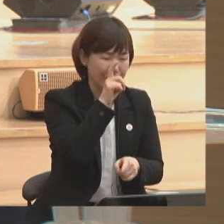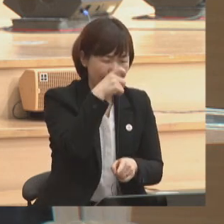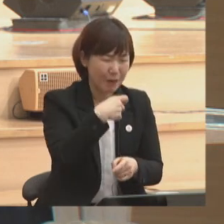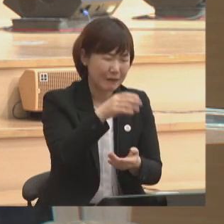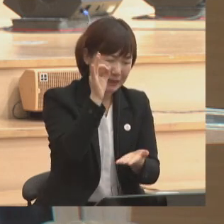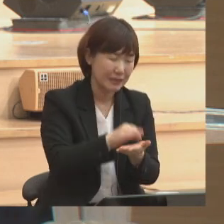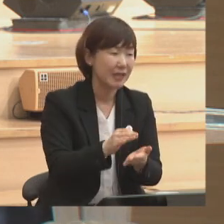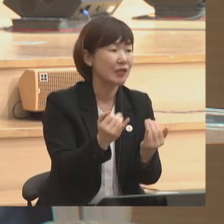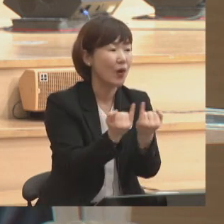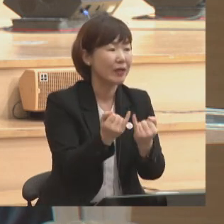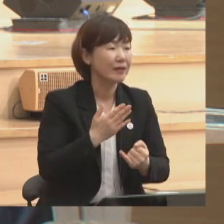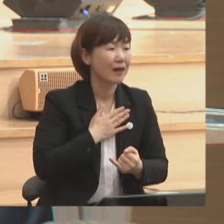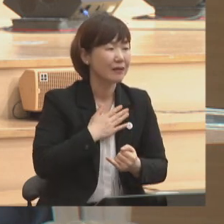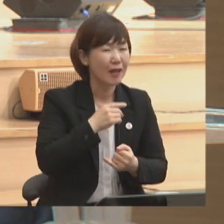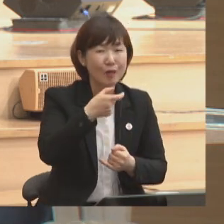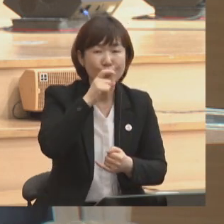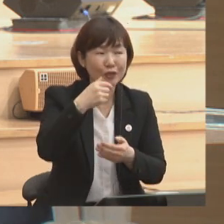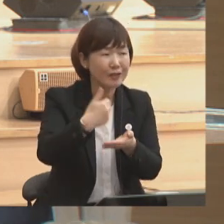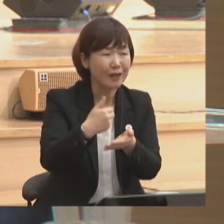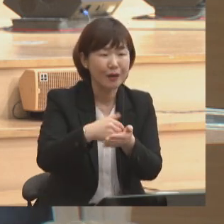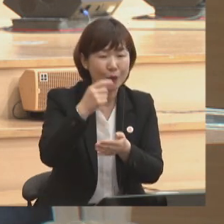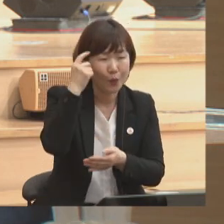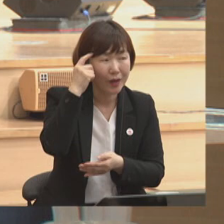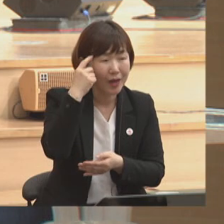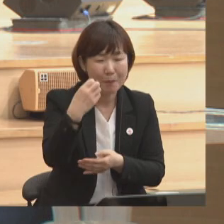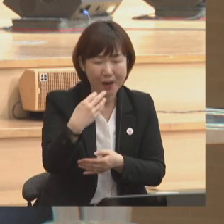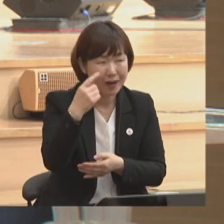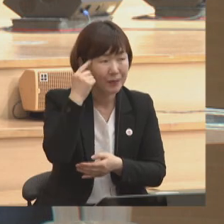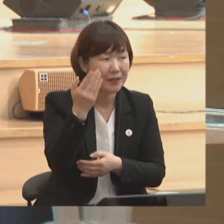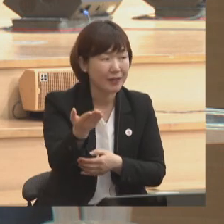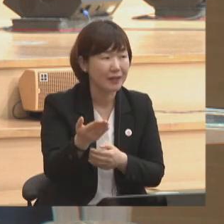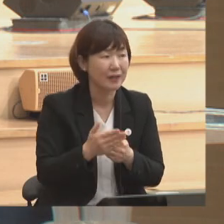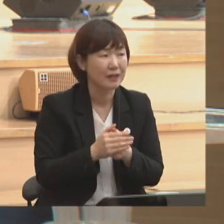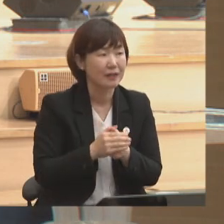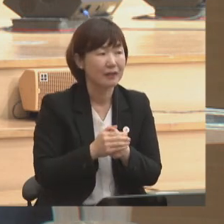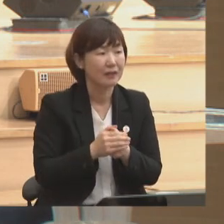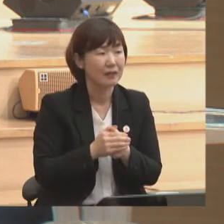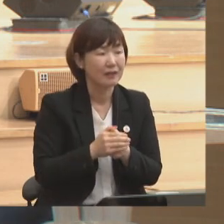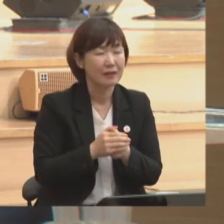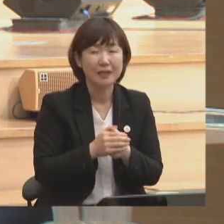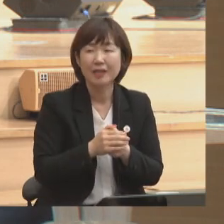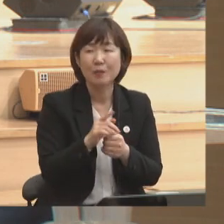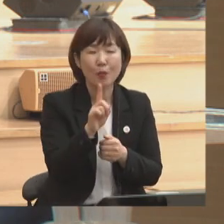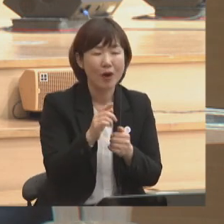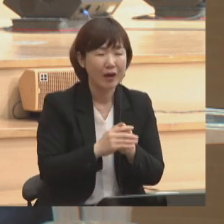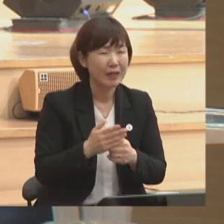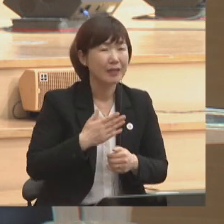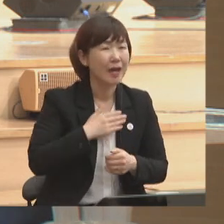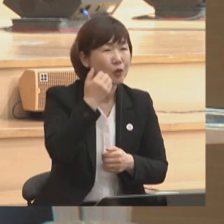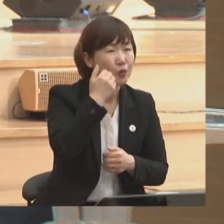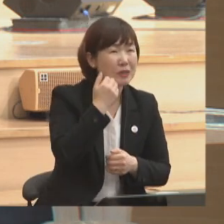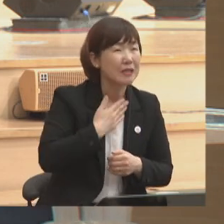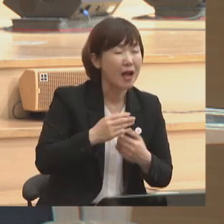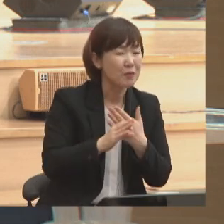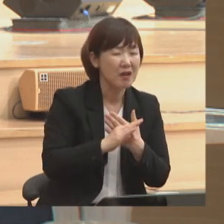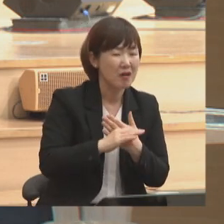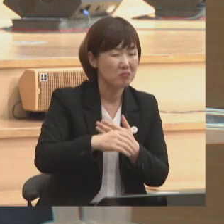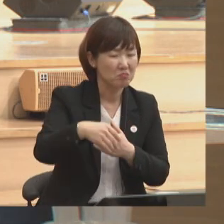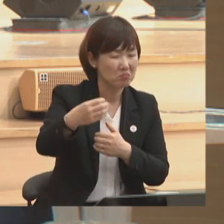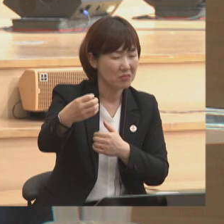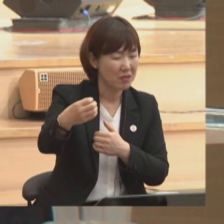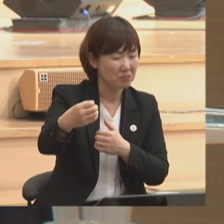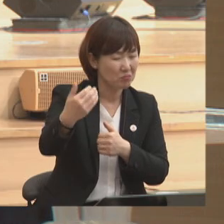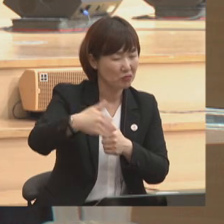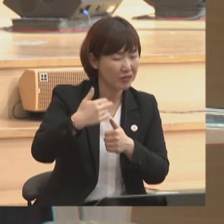여인, 그런 나에게 물 달라고 왜 하십니까? 그 말은 뭐예요? 내가 어떤 여인인지 알면 그 부탁 안 하실 텐데? 갈로